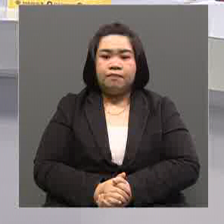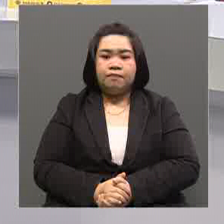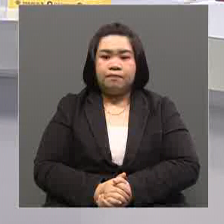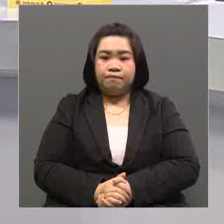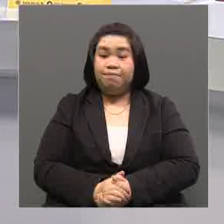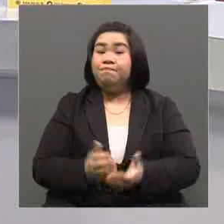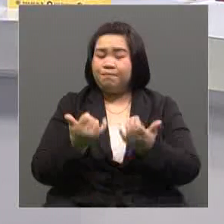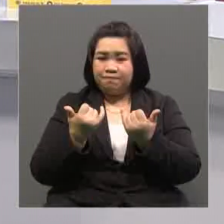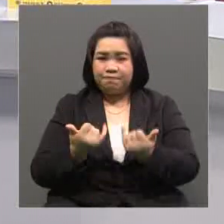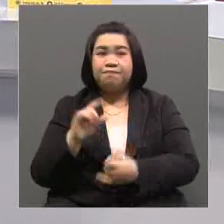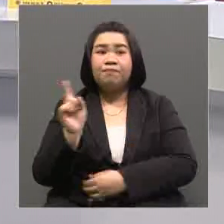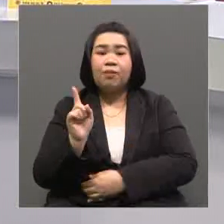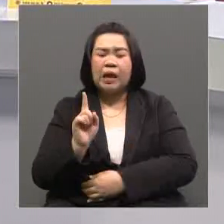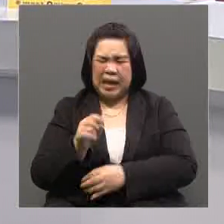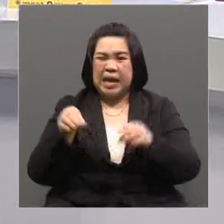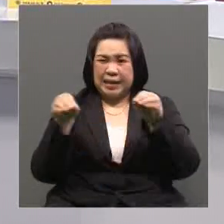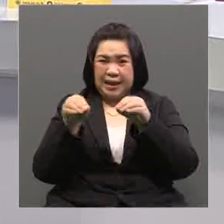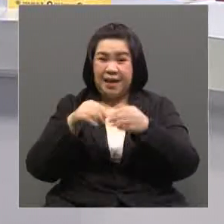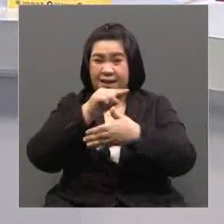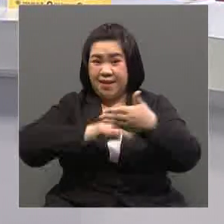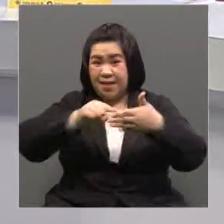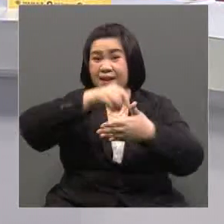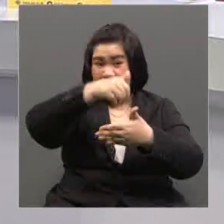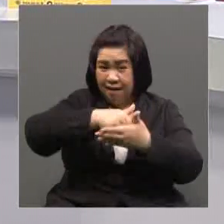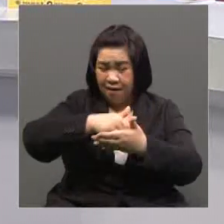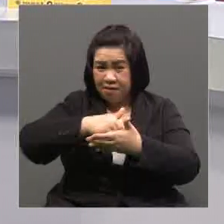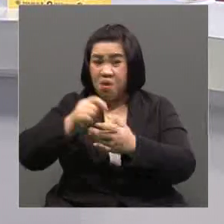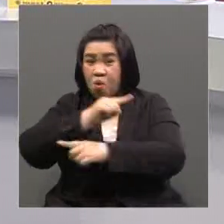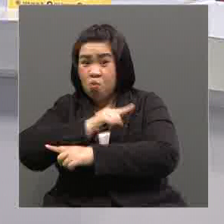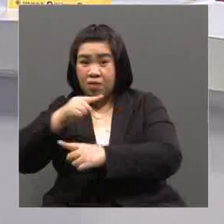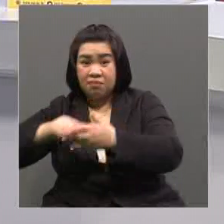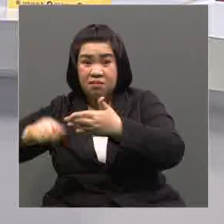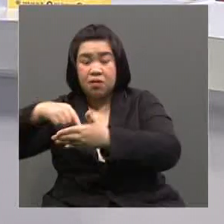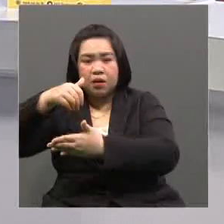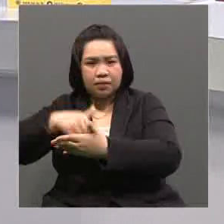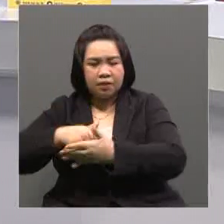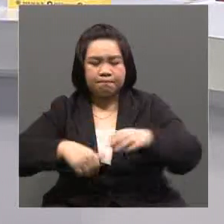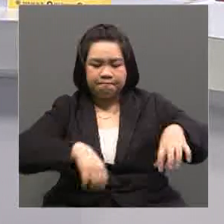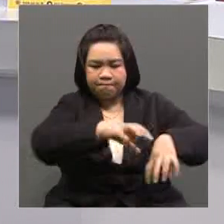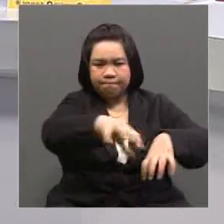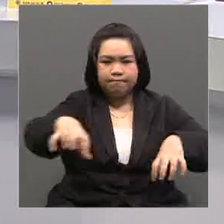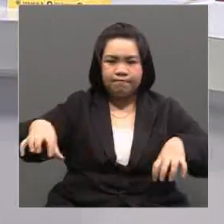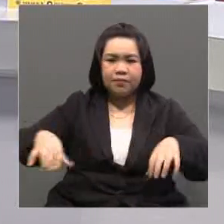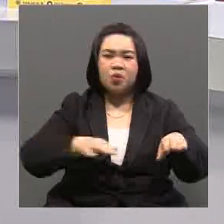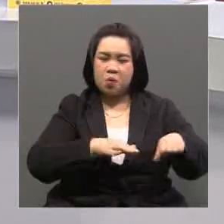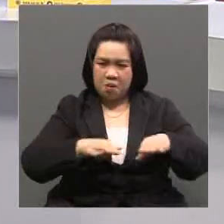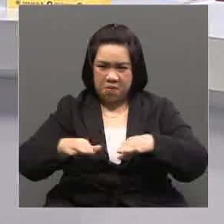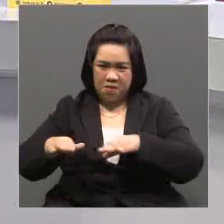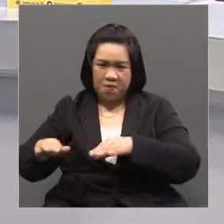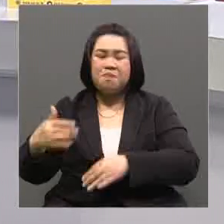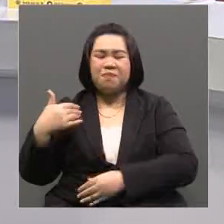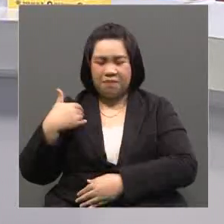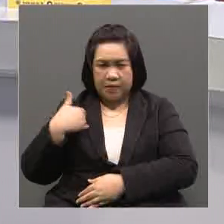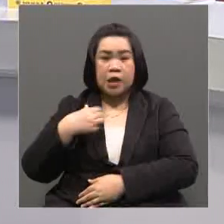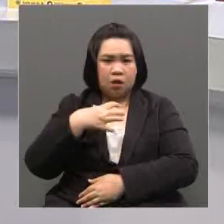ที่ก่อนจะถึงวันเลือกตั้งและในวันเลือกตั้งแบบนี้หน่วยงานต่างๆทั่วประเทศก็เตรียมความพร้อมทุกช่องทางนะครับให้